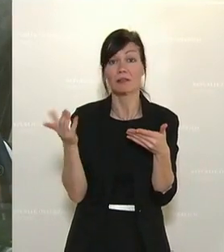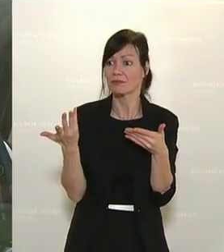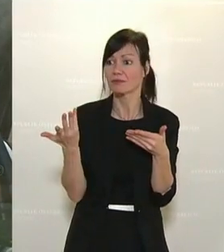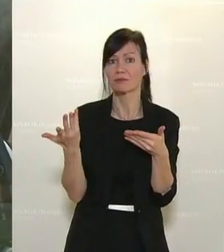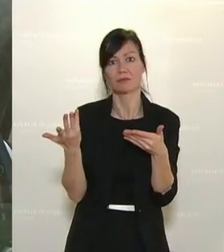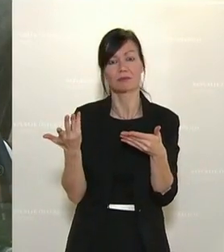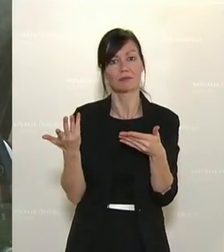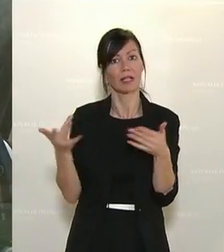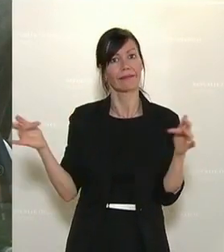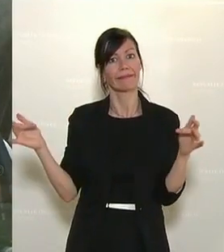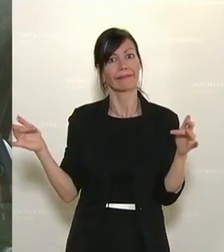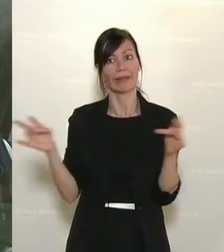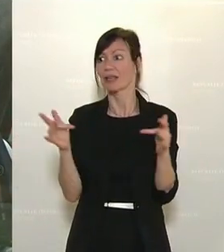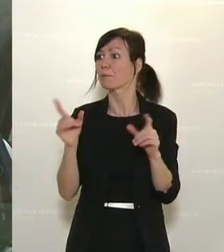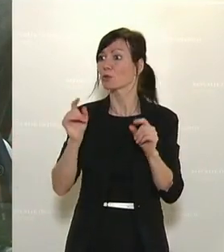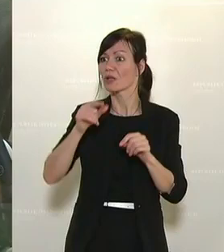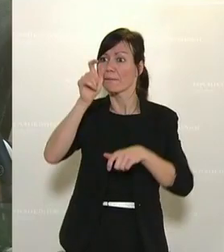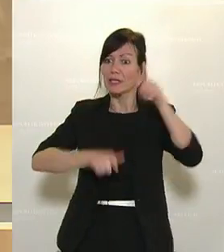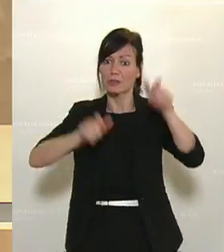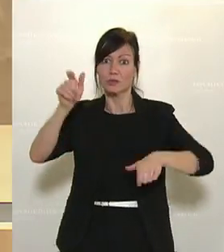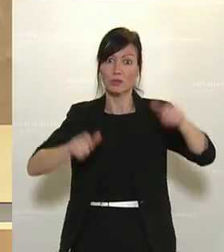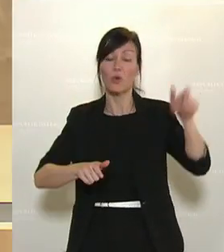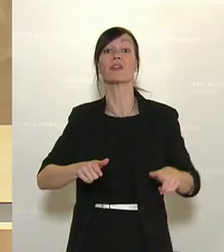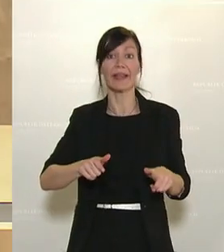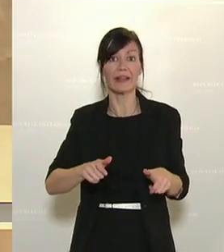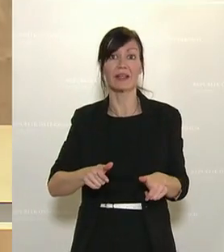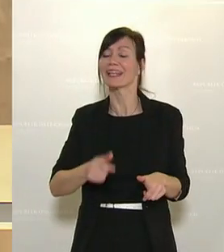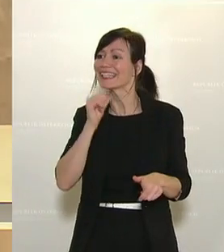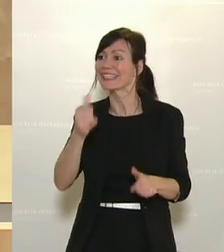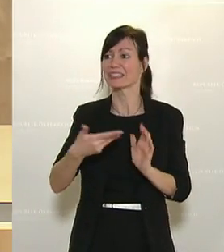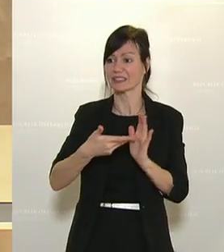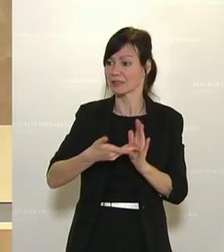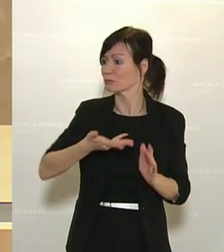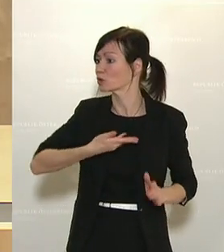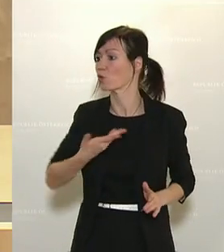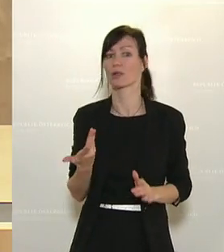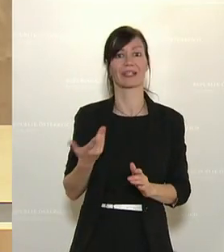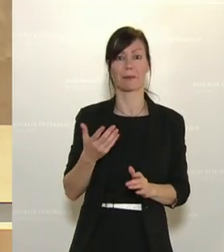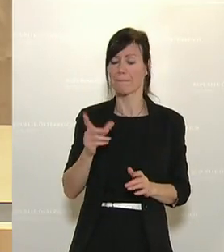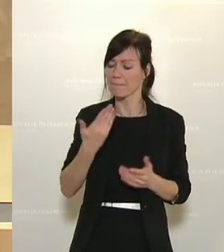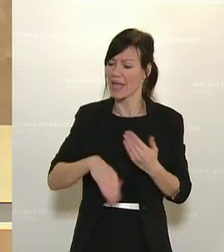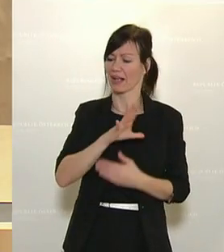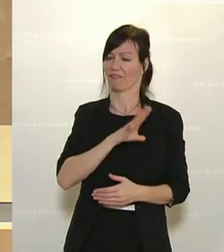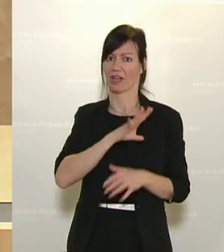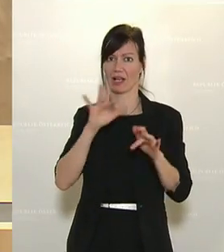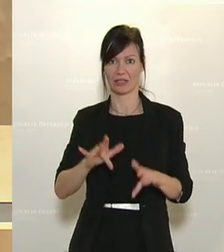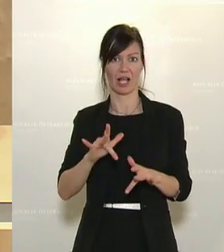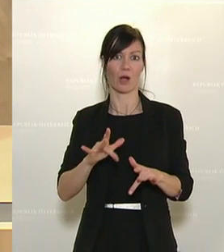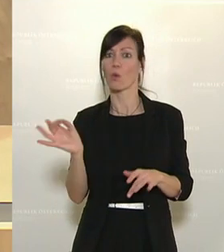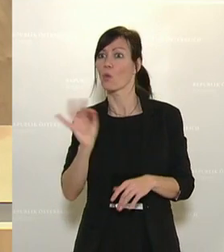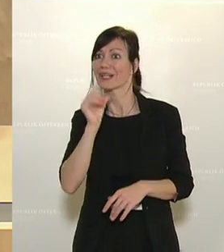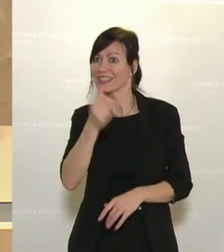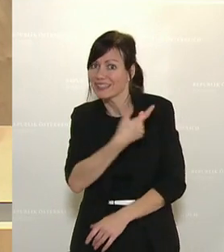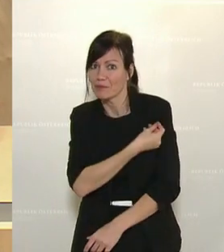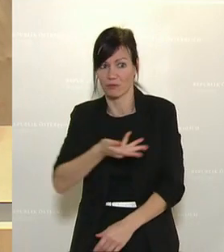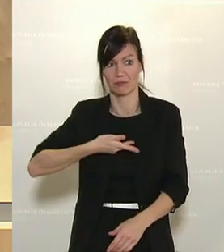zum absoluten Gegenteil, nämlich dazu, dass sich Menschen gefährden, dazu, dass sich Menschen nicht testen lassen, dazu, dass sich Menschen potenziell nicht impfen lassen. Ich sage Ihnen aber eines.